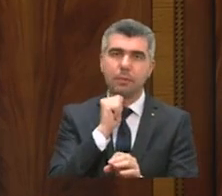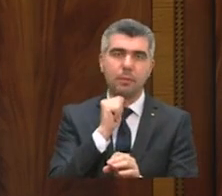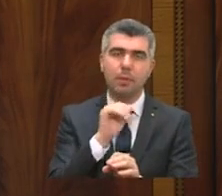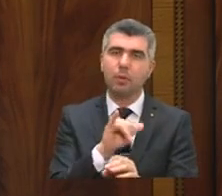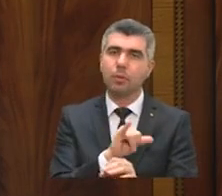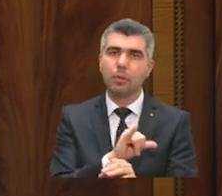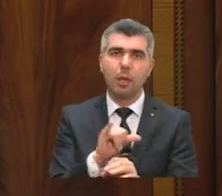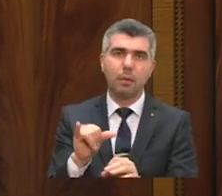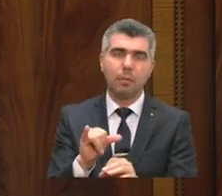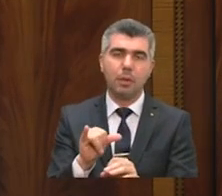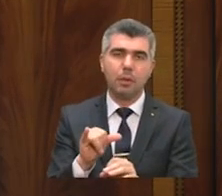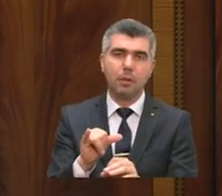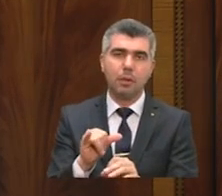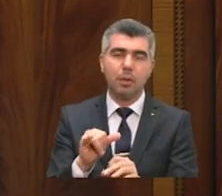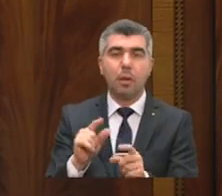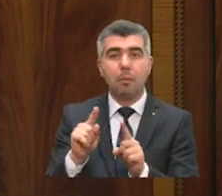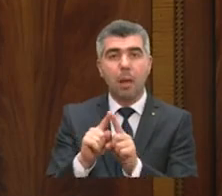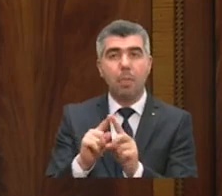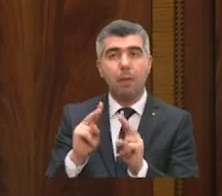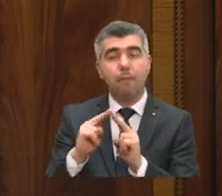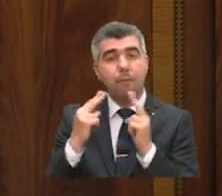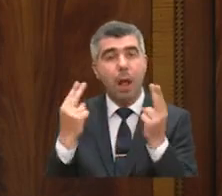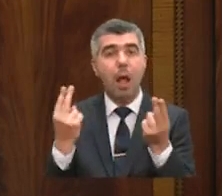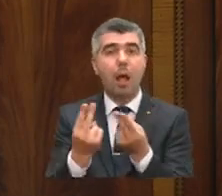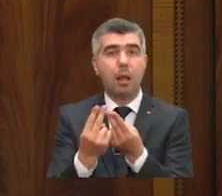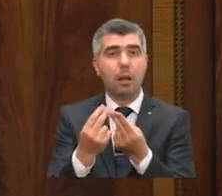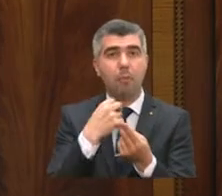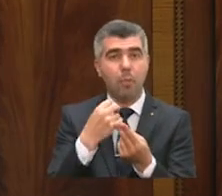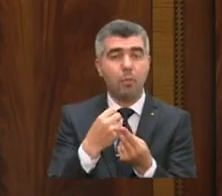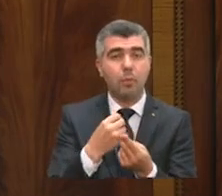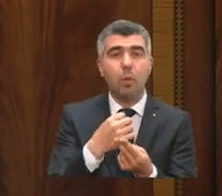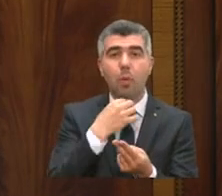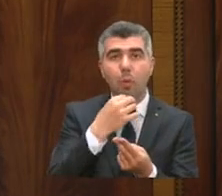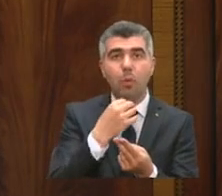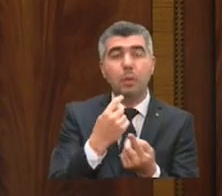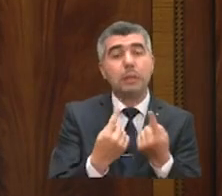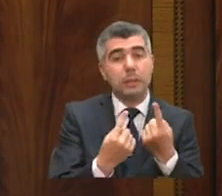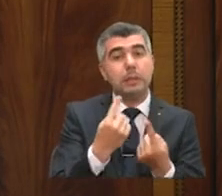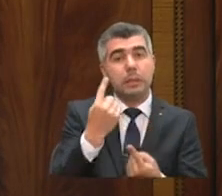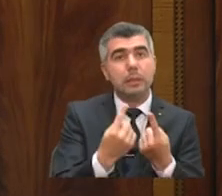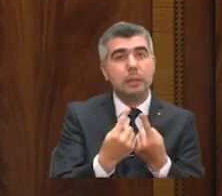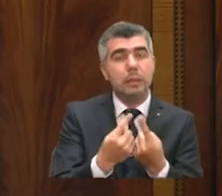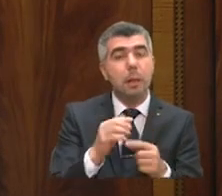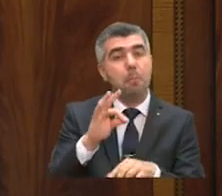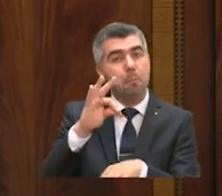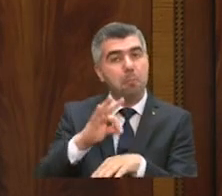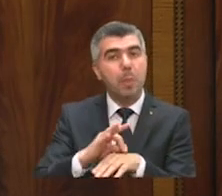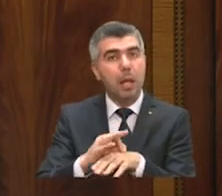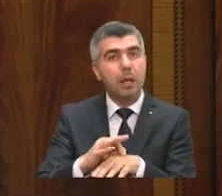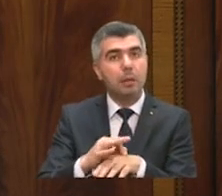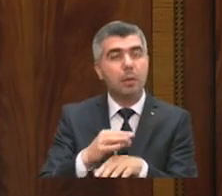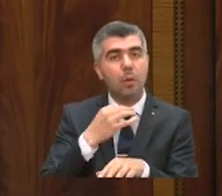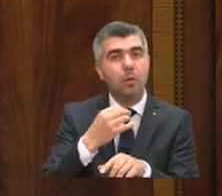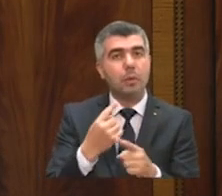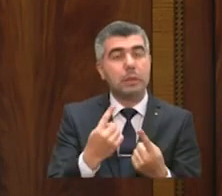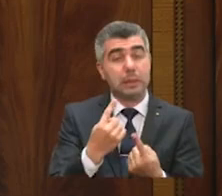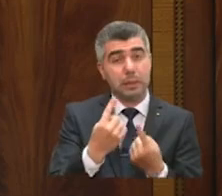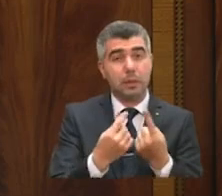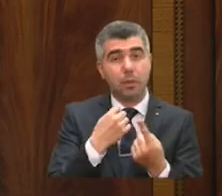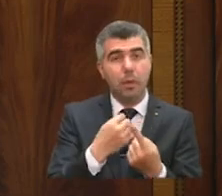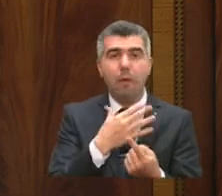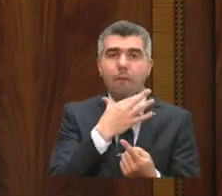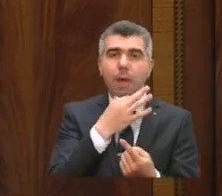المنظمه العالميه ديال الصحه علنات وحضرات بان الله يخليكم خصنا نحتاطوا من هذا المرض هذا، ولان التشخيص ديالو